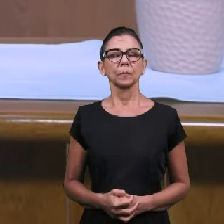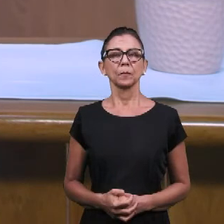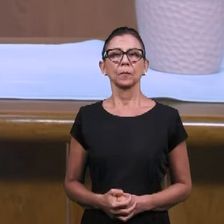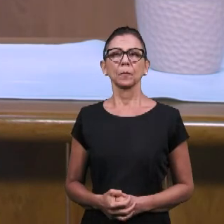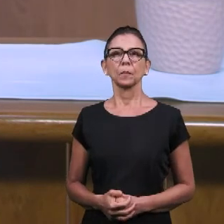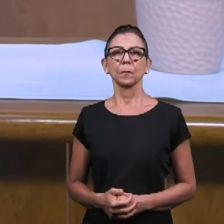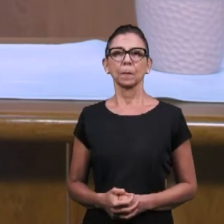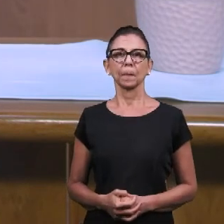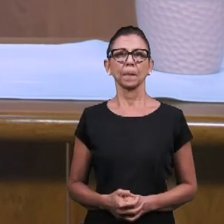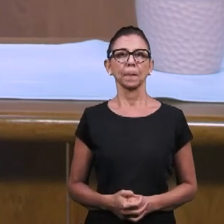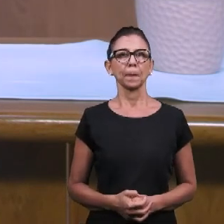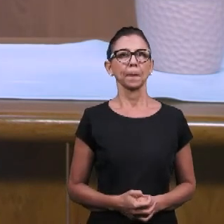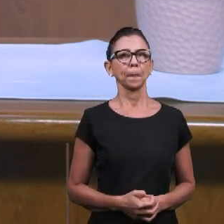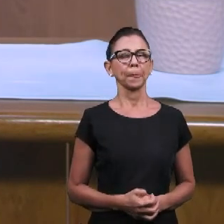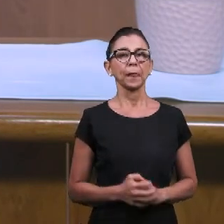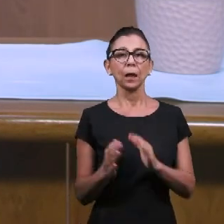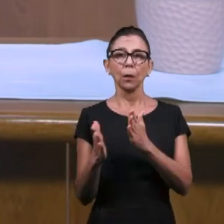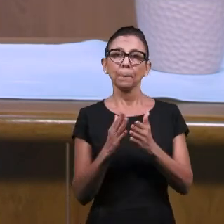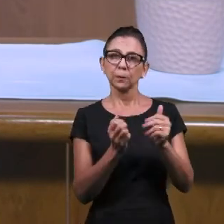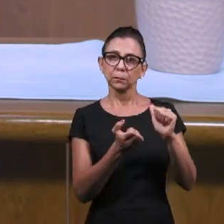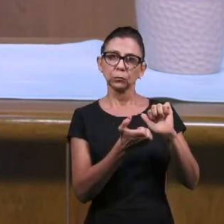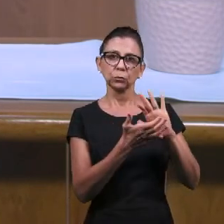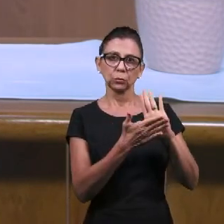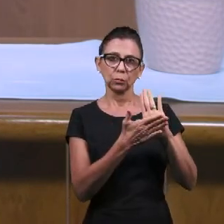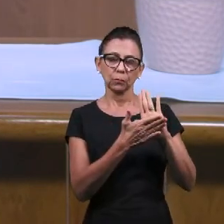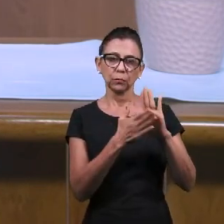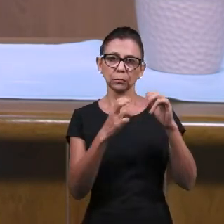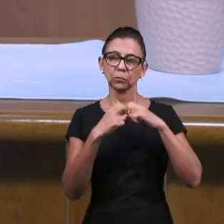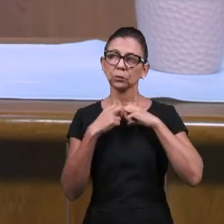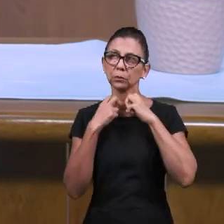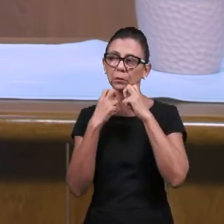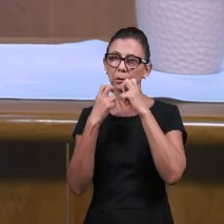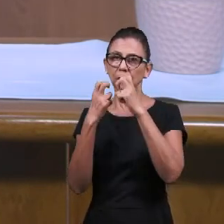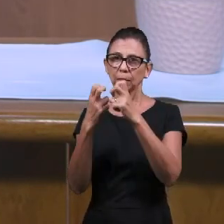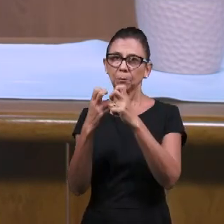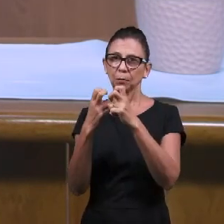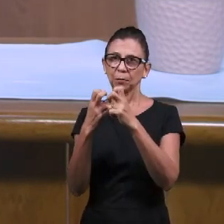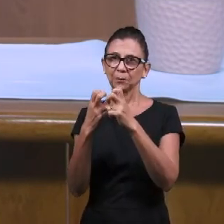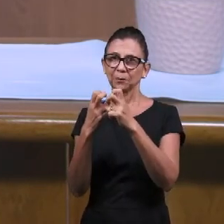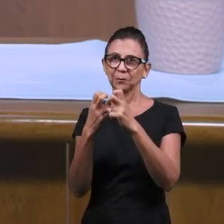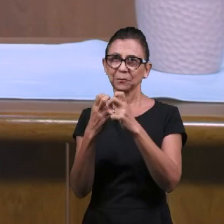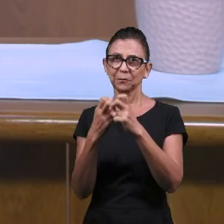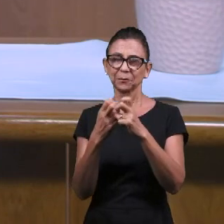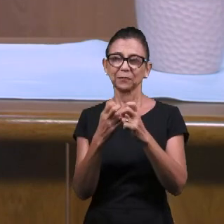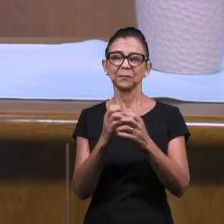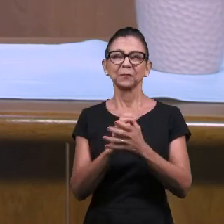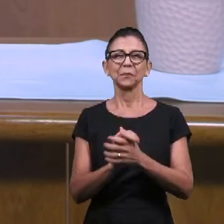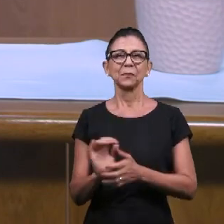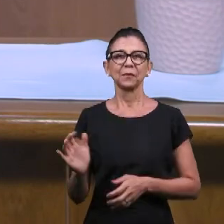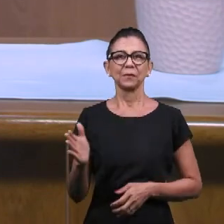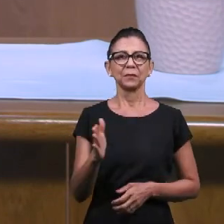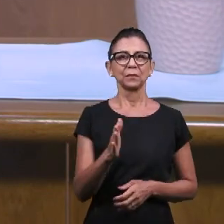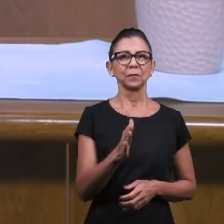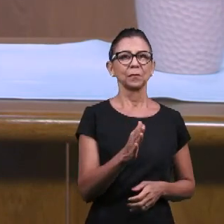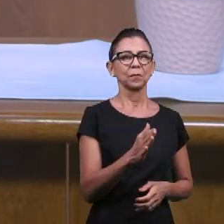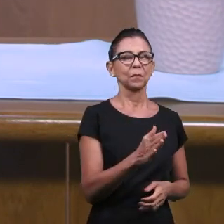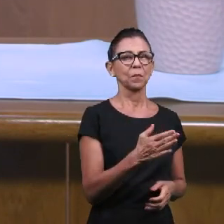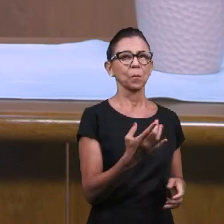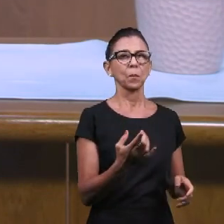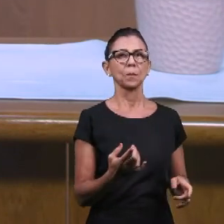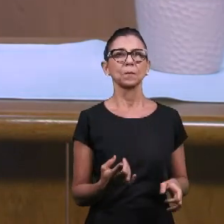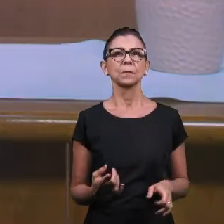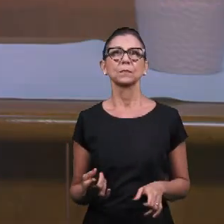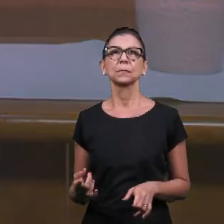Аминь. Давайте мы прославим Господа, споем гимн хвалы кровью